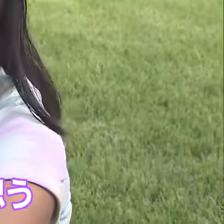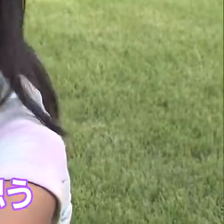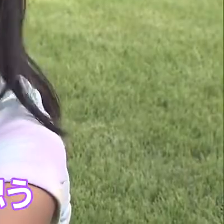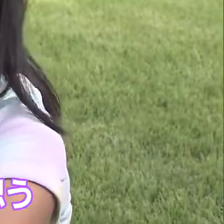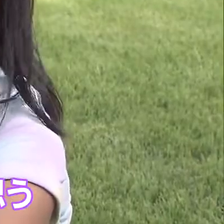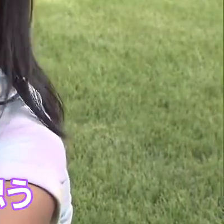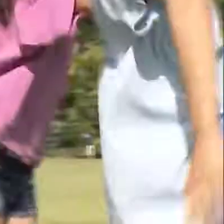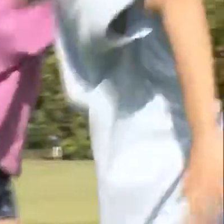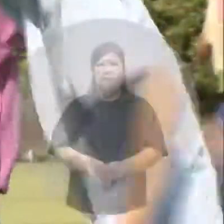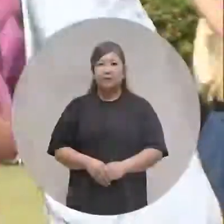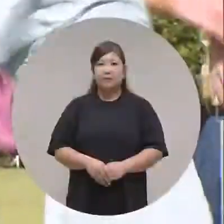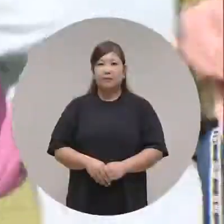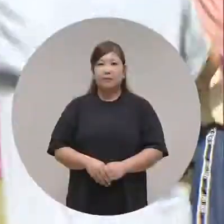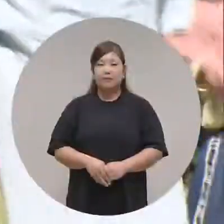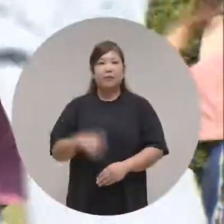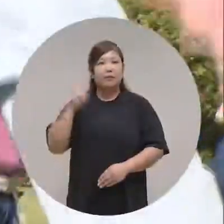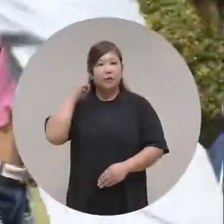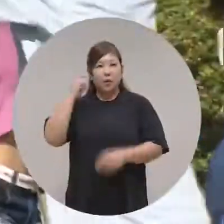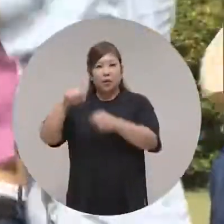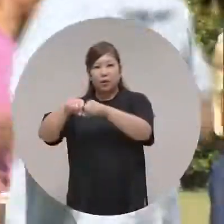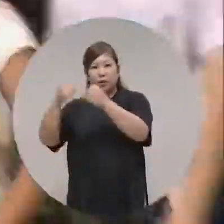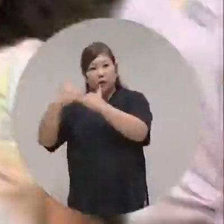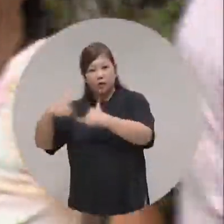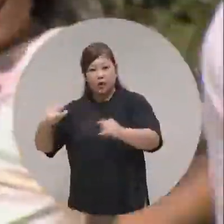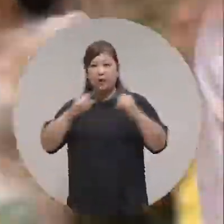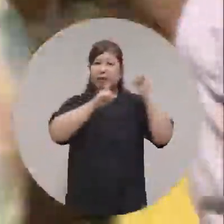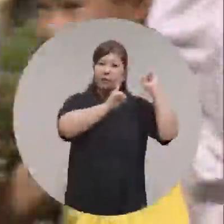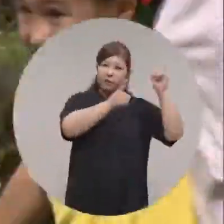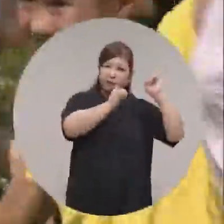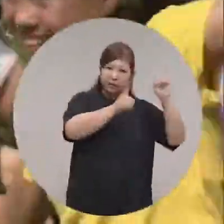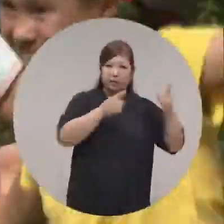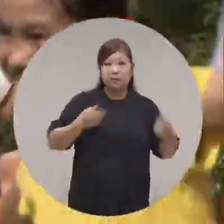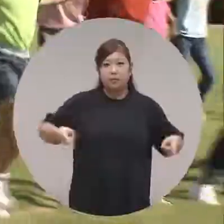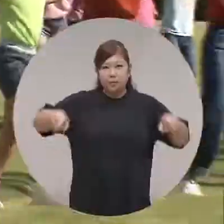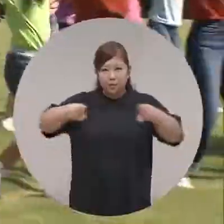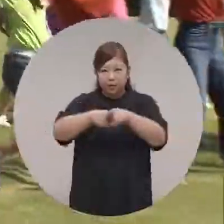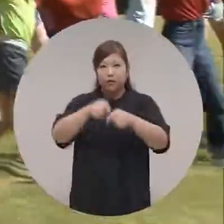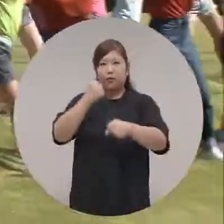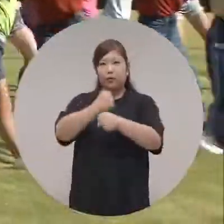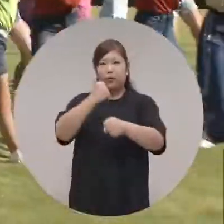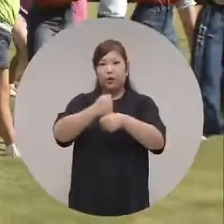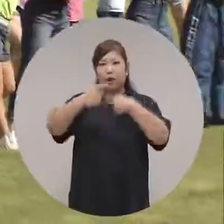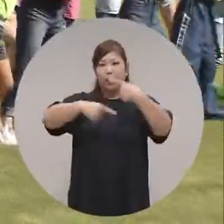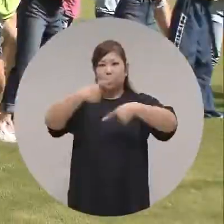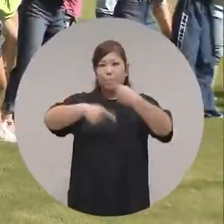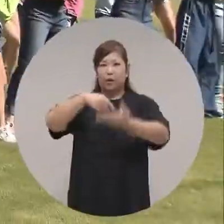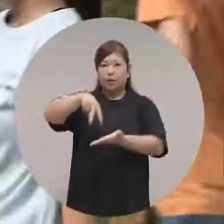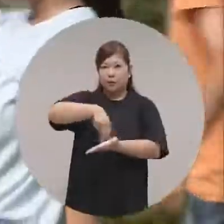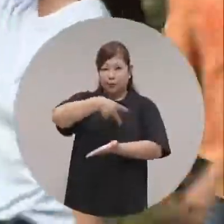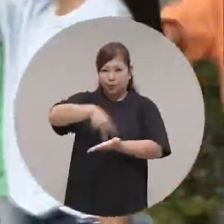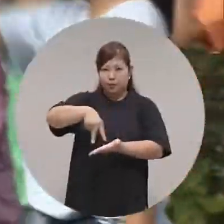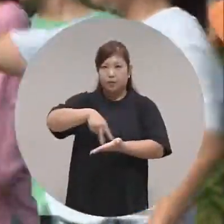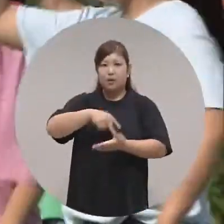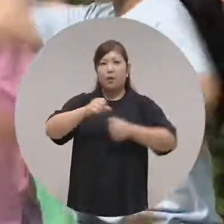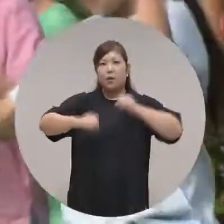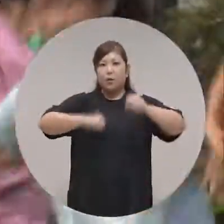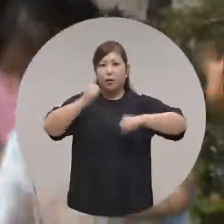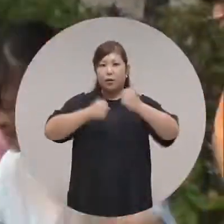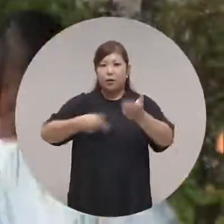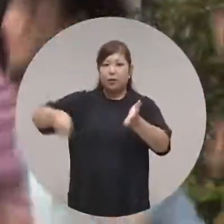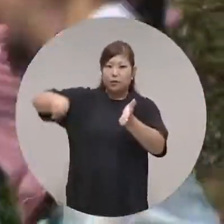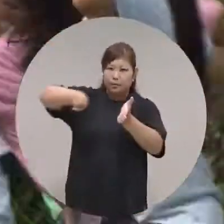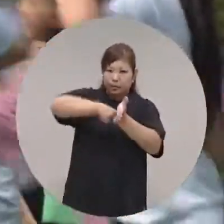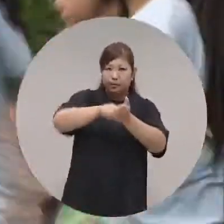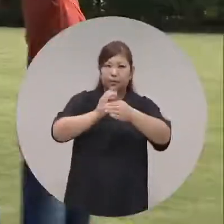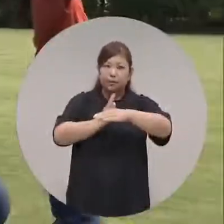。 聴覚障害者と健常者が共に作り上げた手話ダンス、その手の動